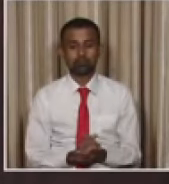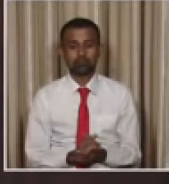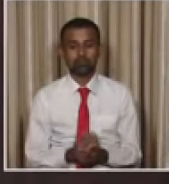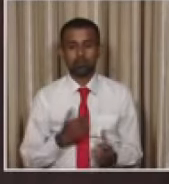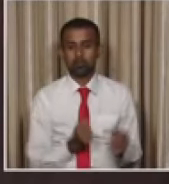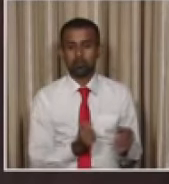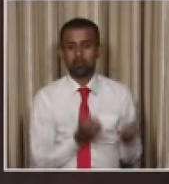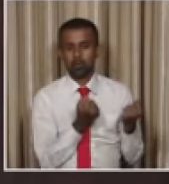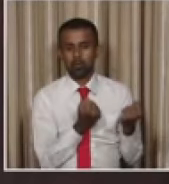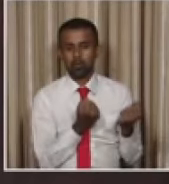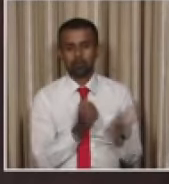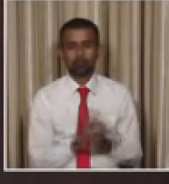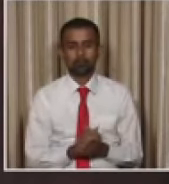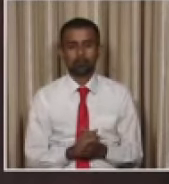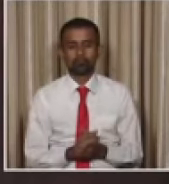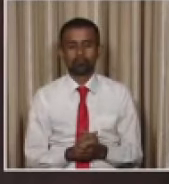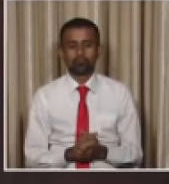Patangani Atatama Tami